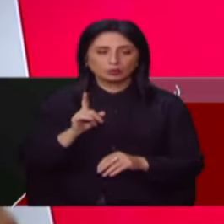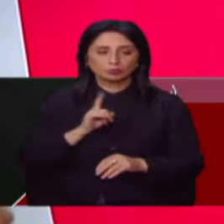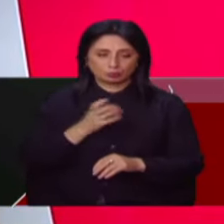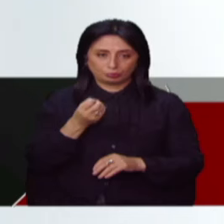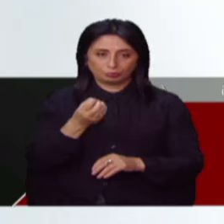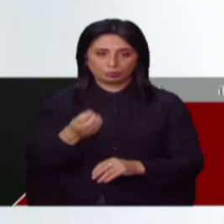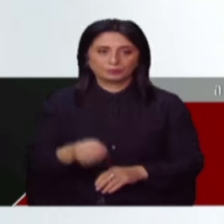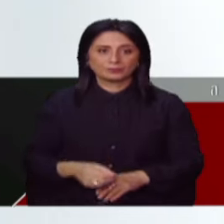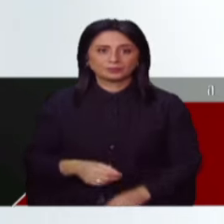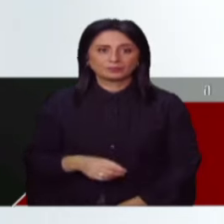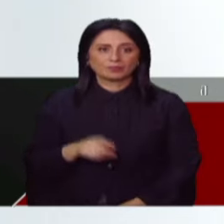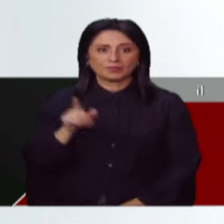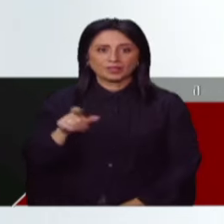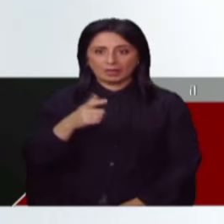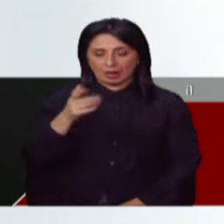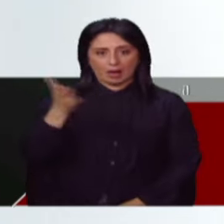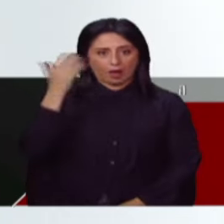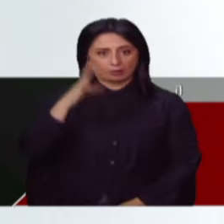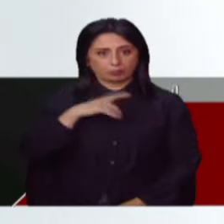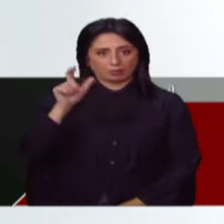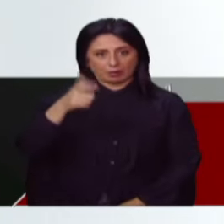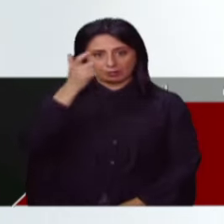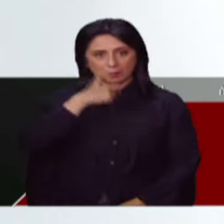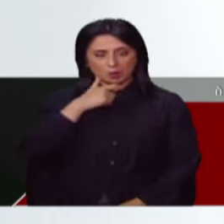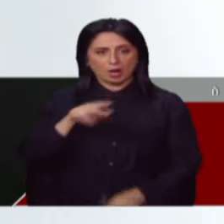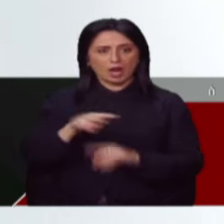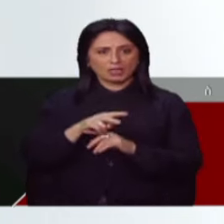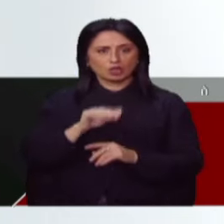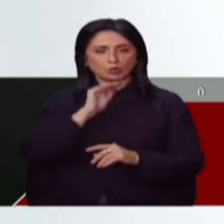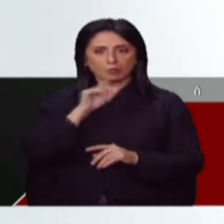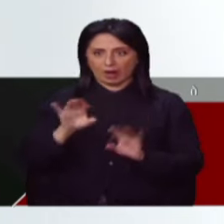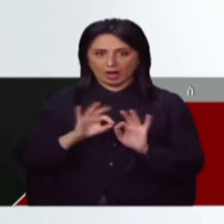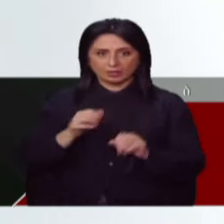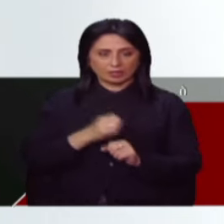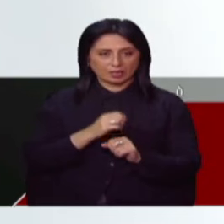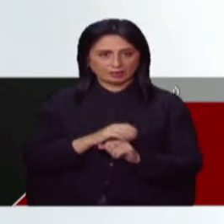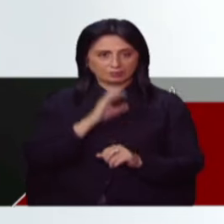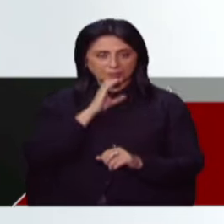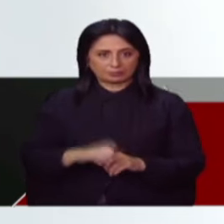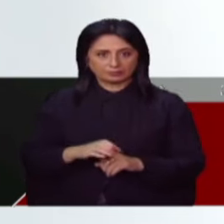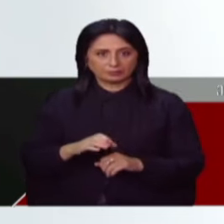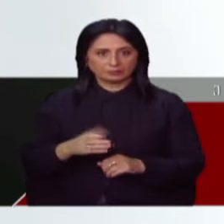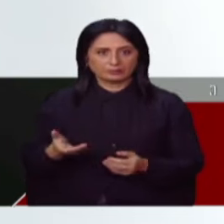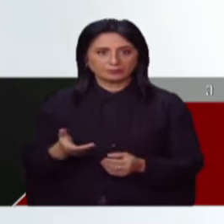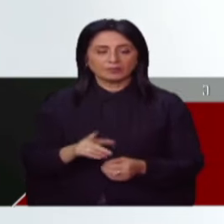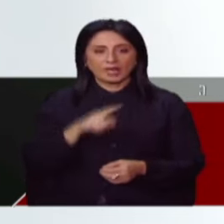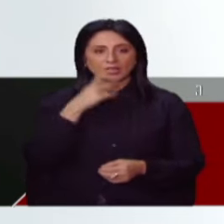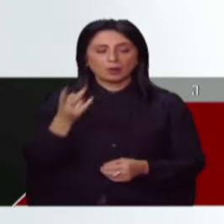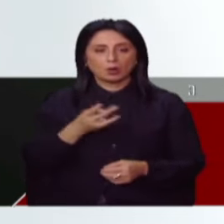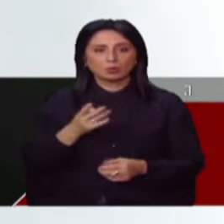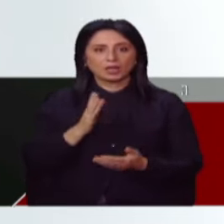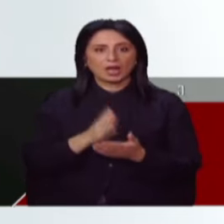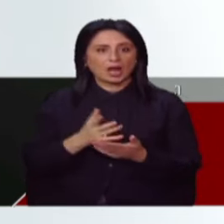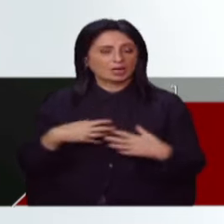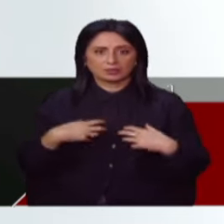ელოდება. ამ კაცს არის ინტელიგენტად მოქონდა თავი და რაც გააკეთა მან განცხადება გუშინ, რა თქმა უნდა,